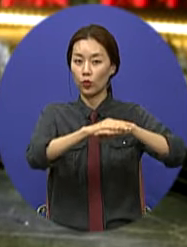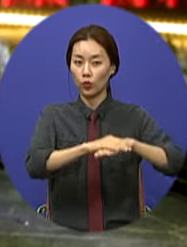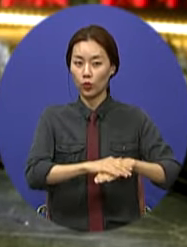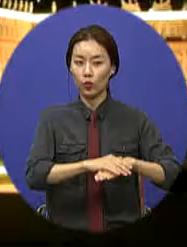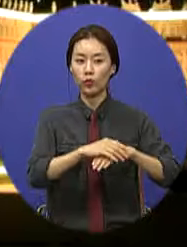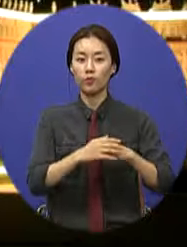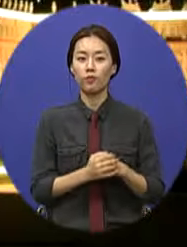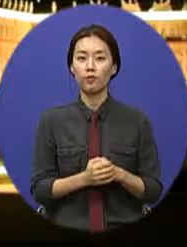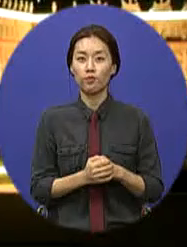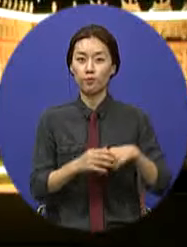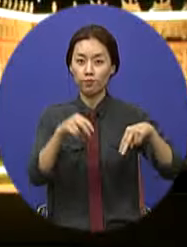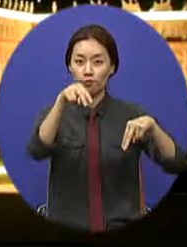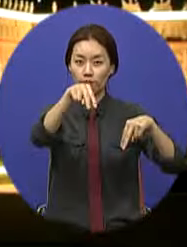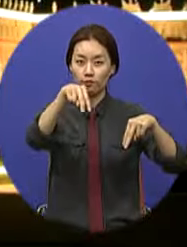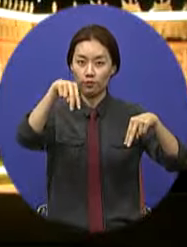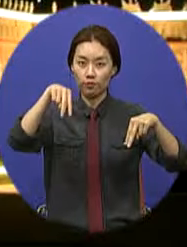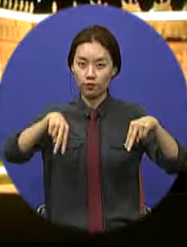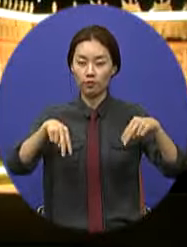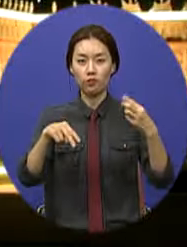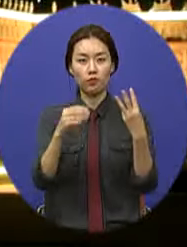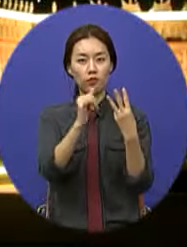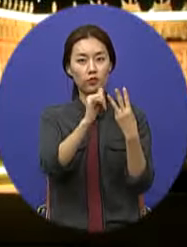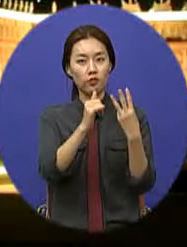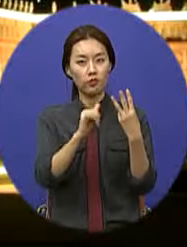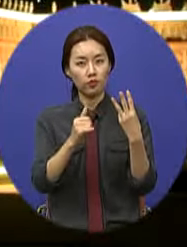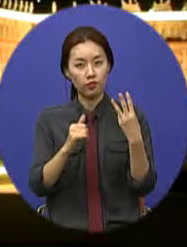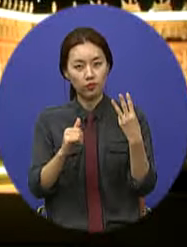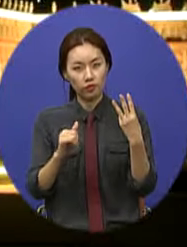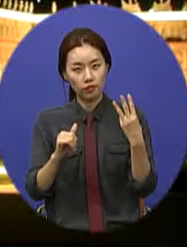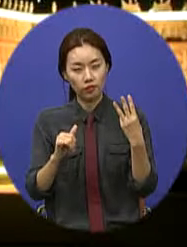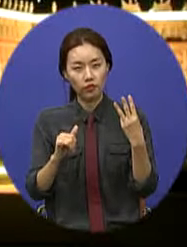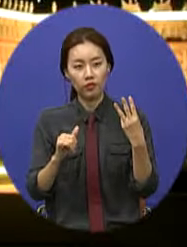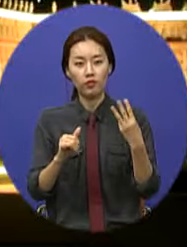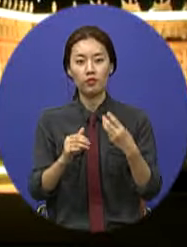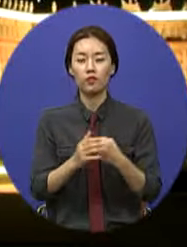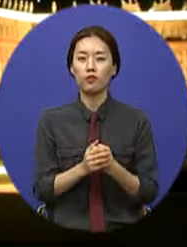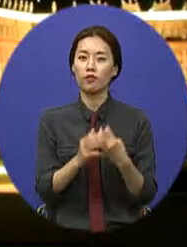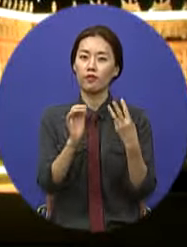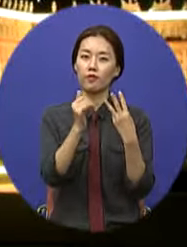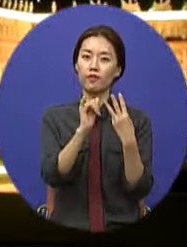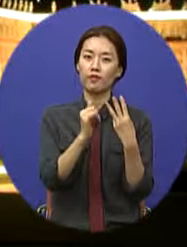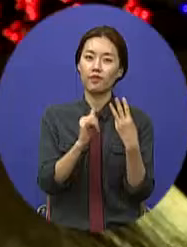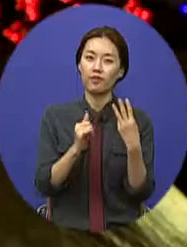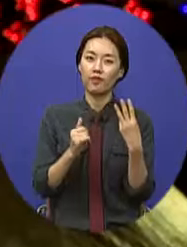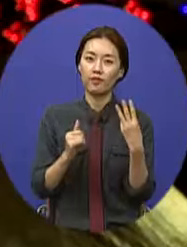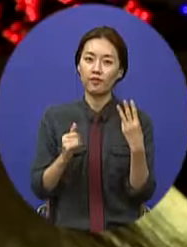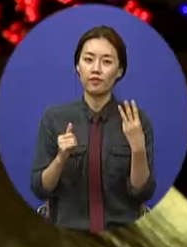만들어놓고 기로에 선 새 사람 새 사람